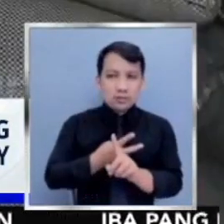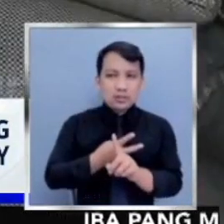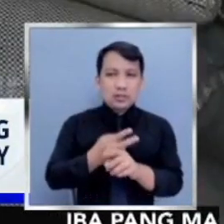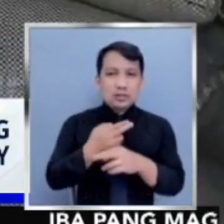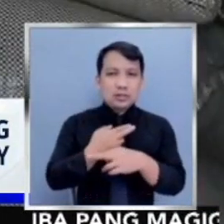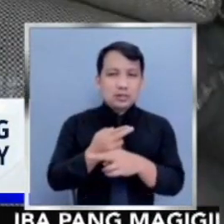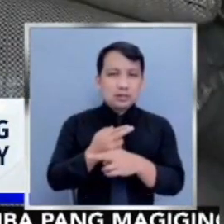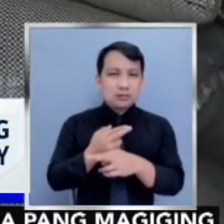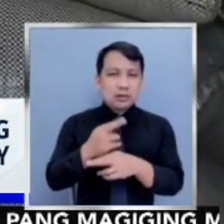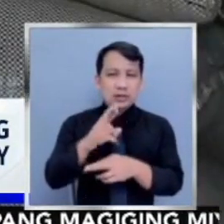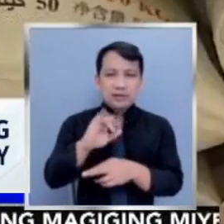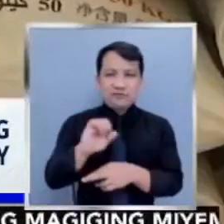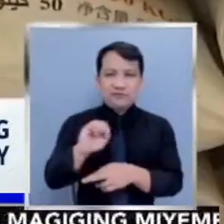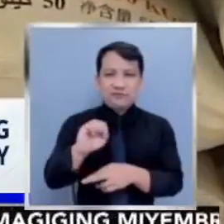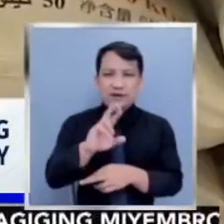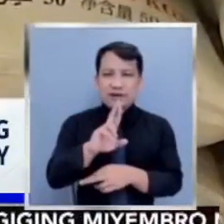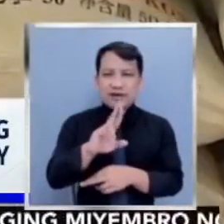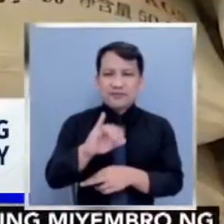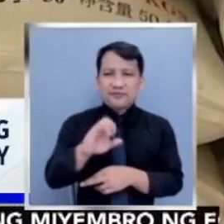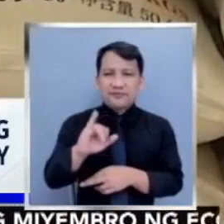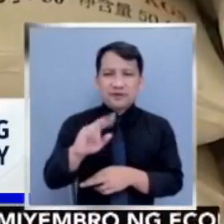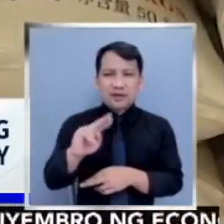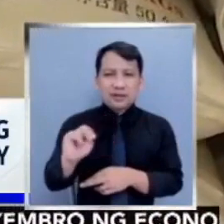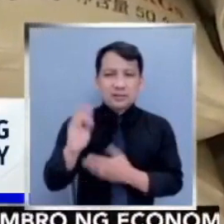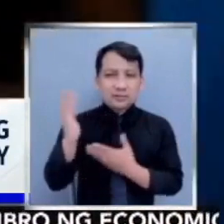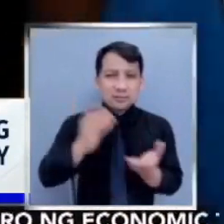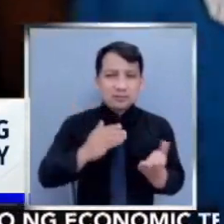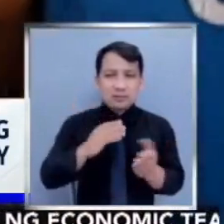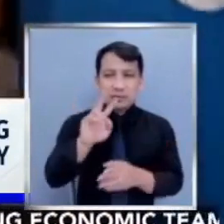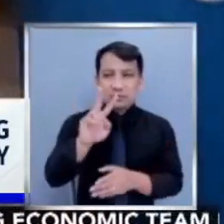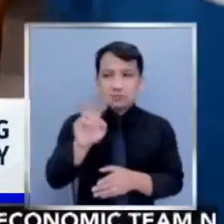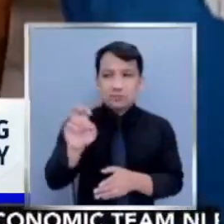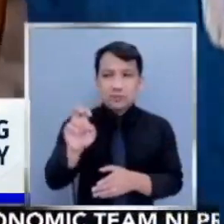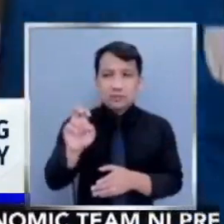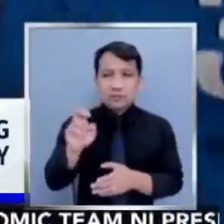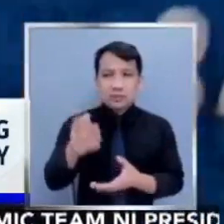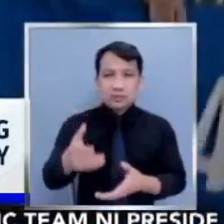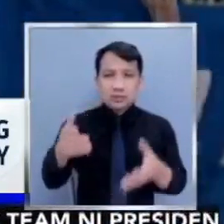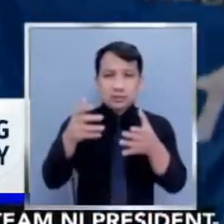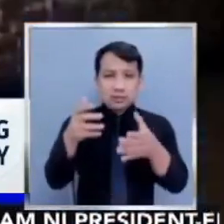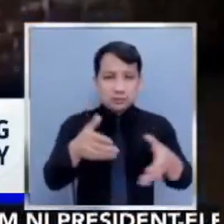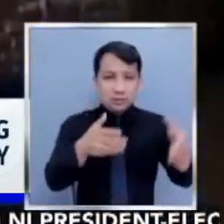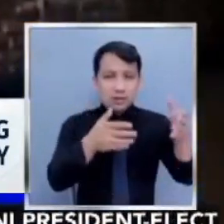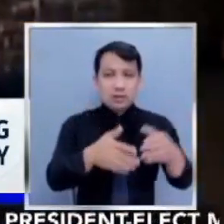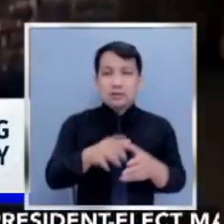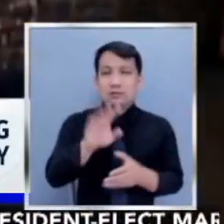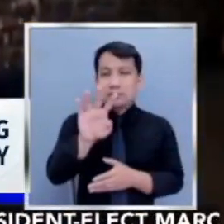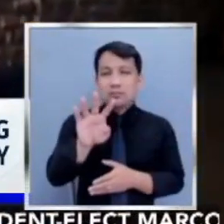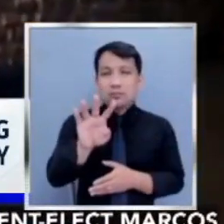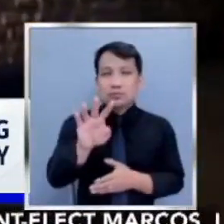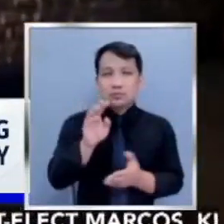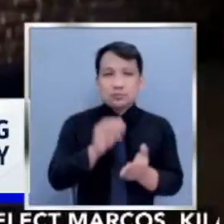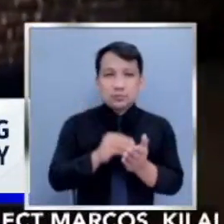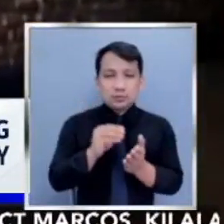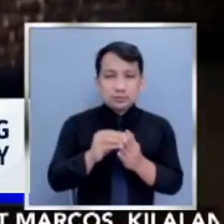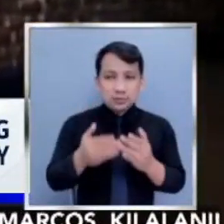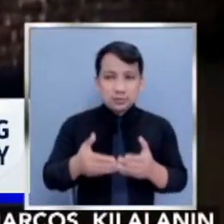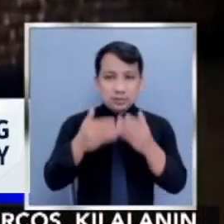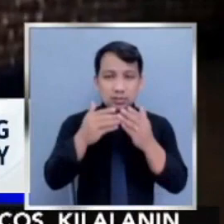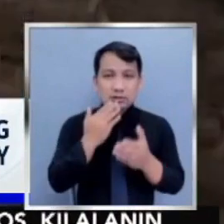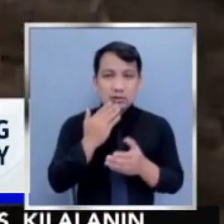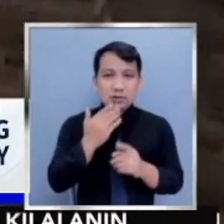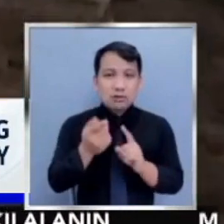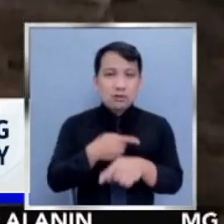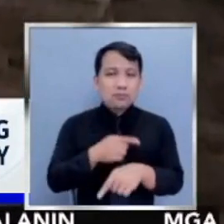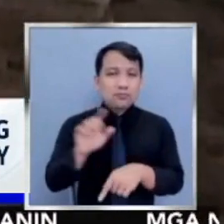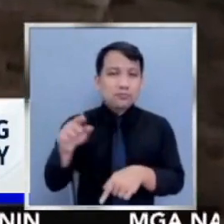sugar. Sa Hunyo, may parating daw na 200 metriko tonelada o 4 milyong bag ng asukal mula China